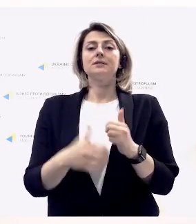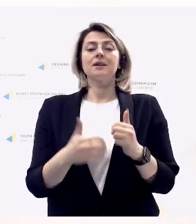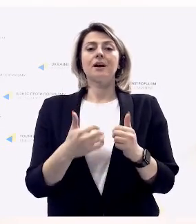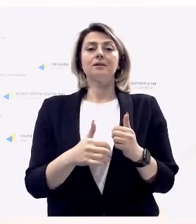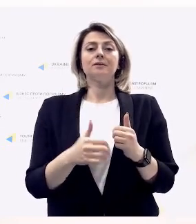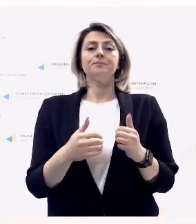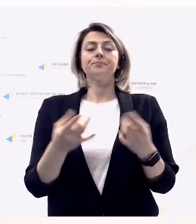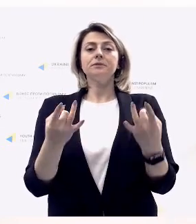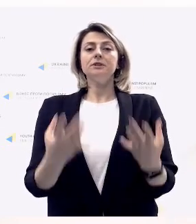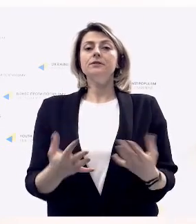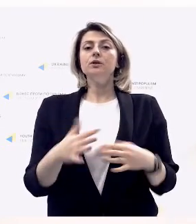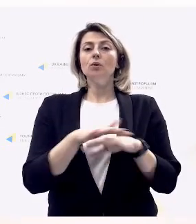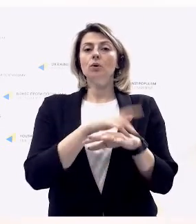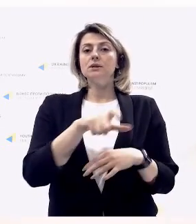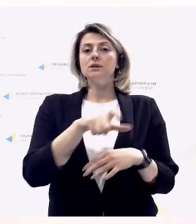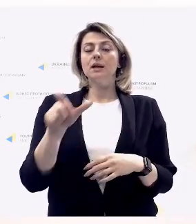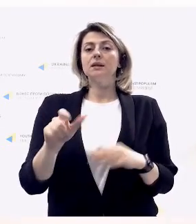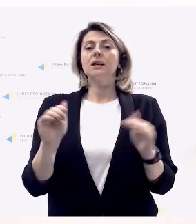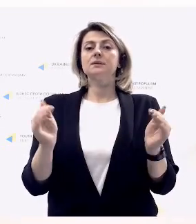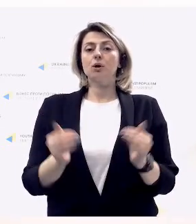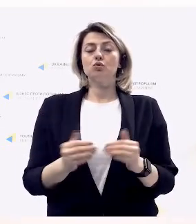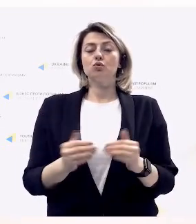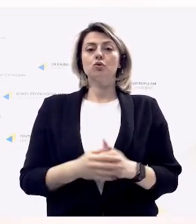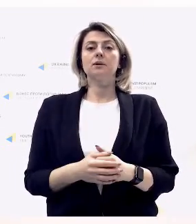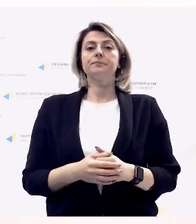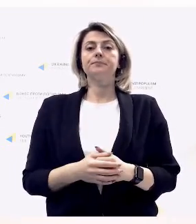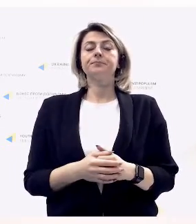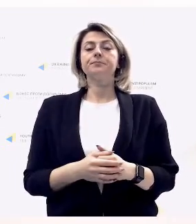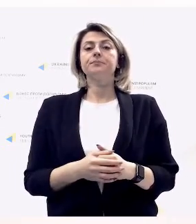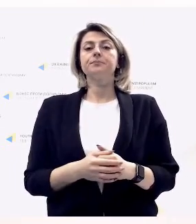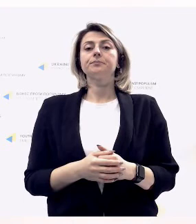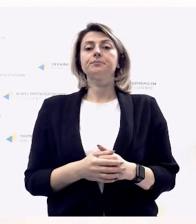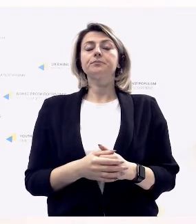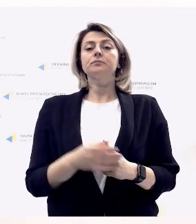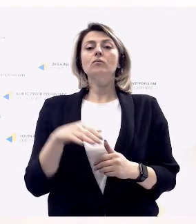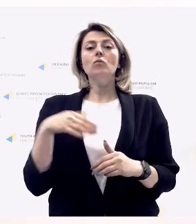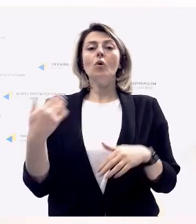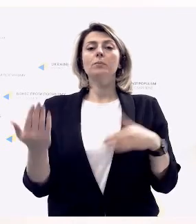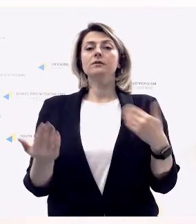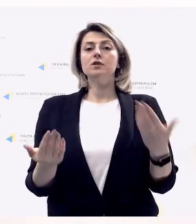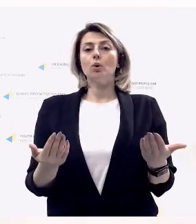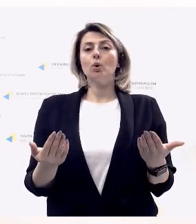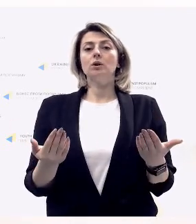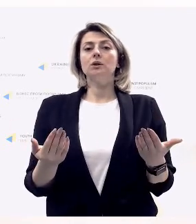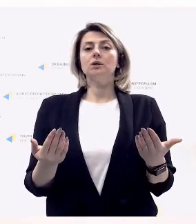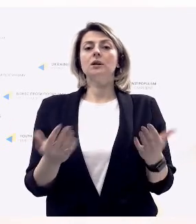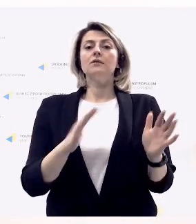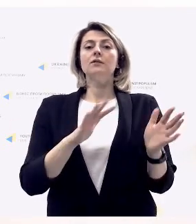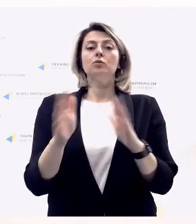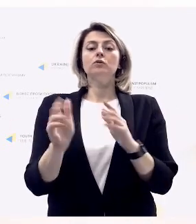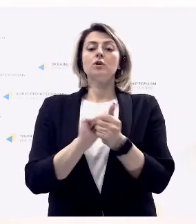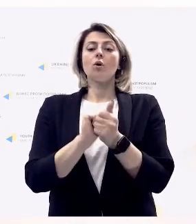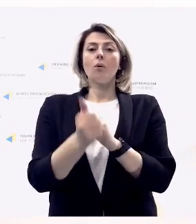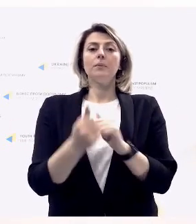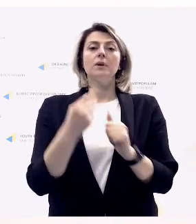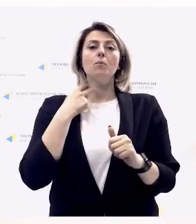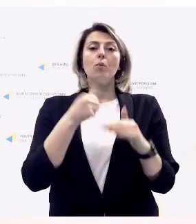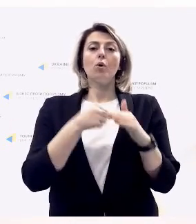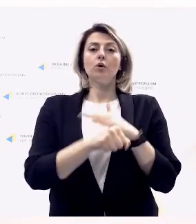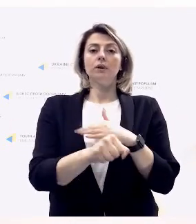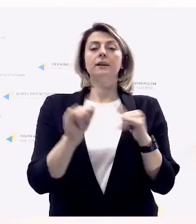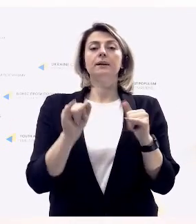цивільного населення зменшується. Обидві сторони відбувся обмін полоненим,